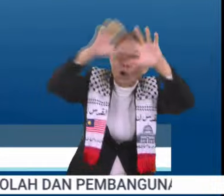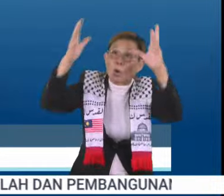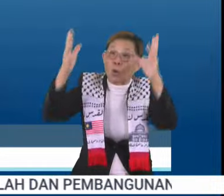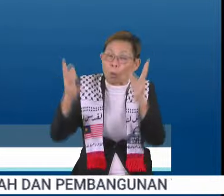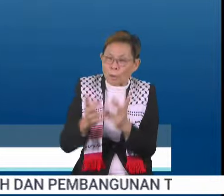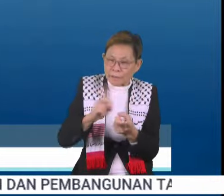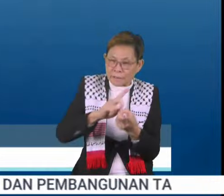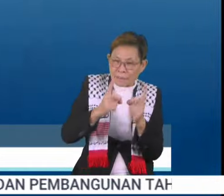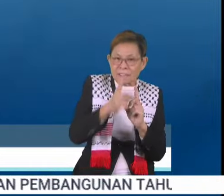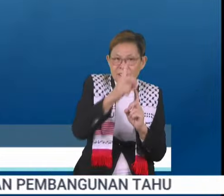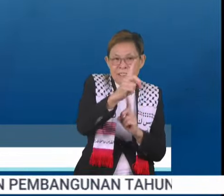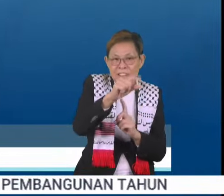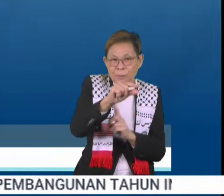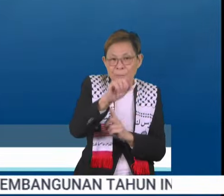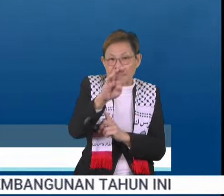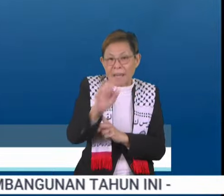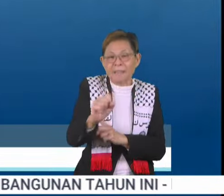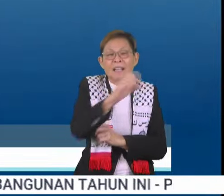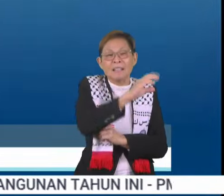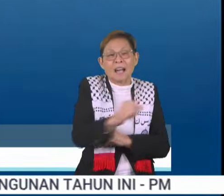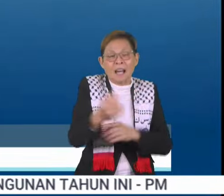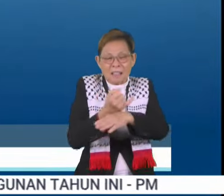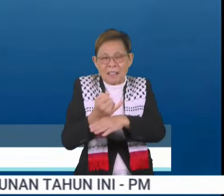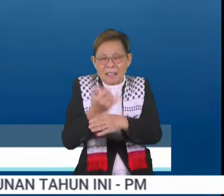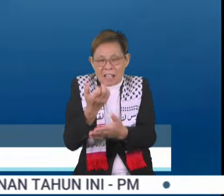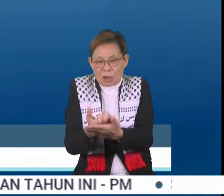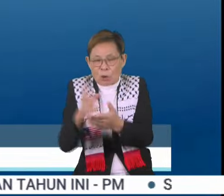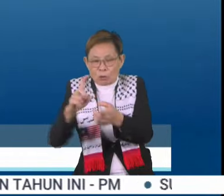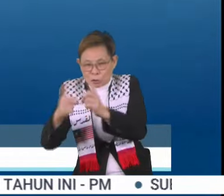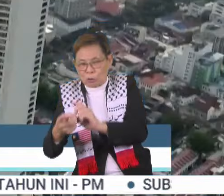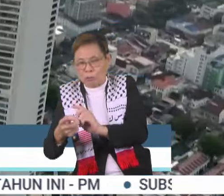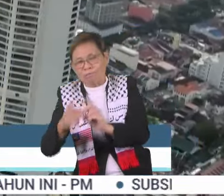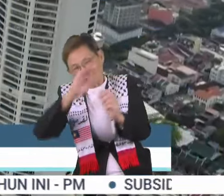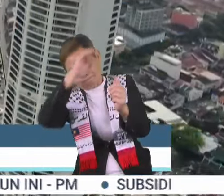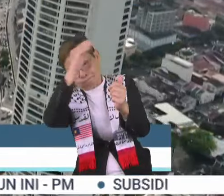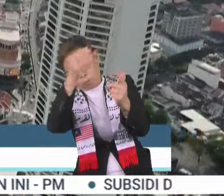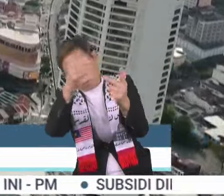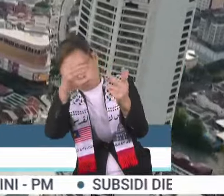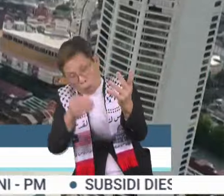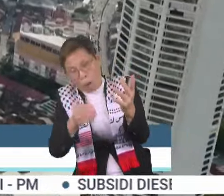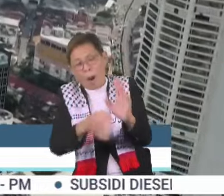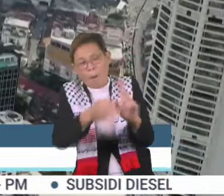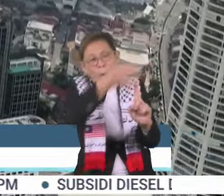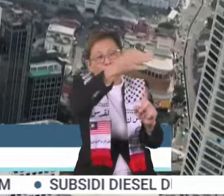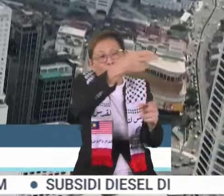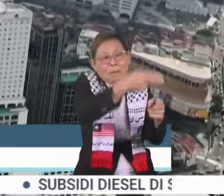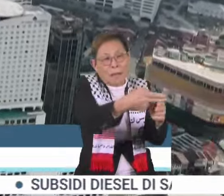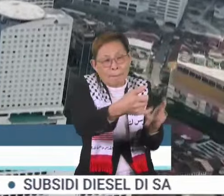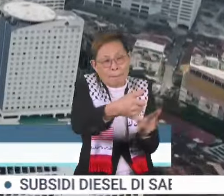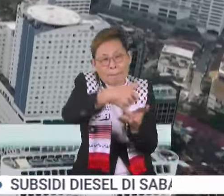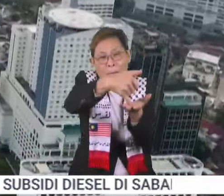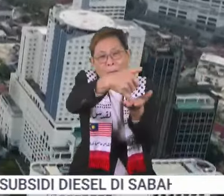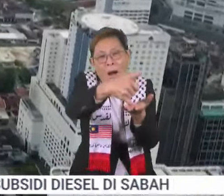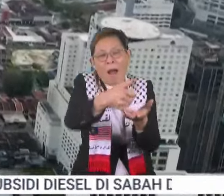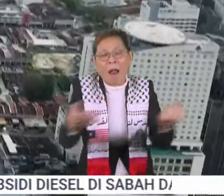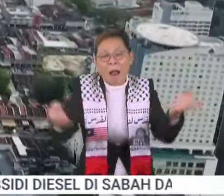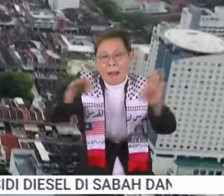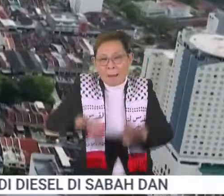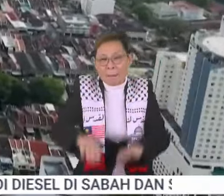Digital DGBS dan Industri Ekonomi Digital juga menjadi sasaran. Pulau Pinang digelar sebagai lembah Silikon